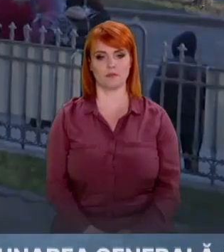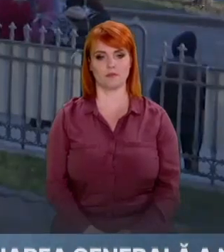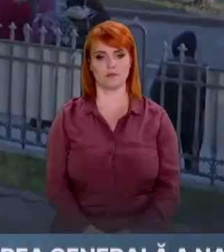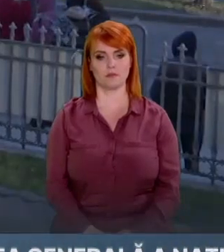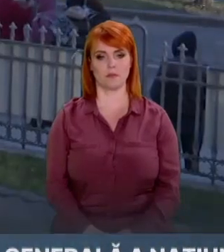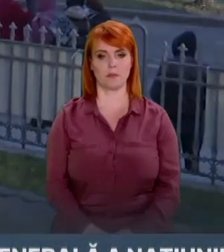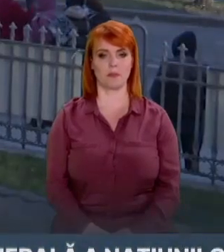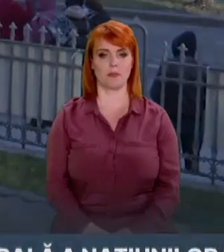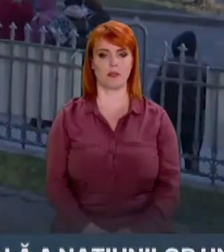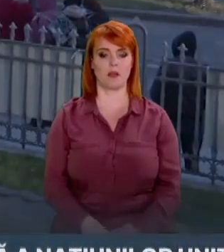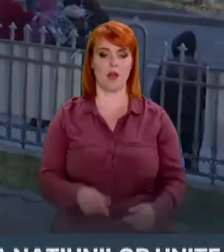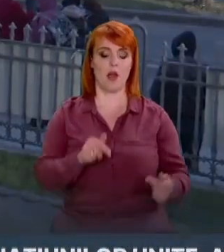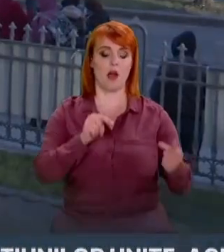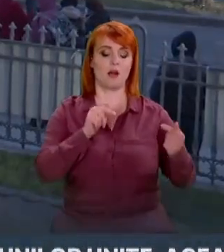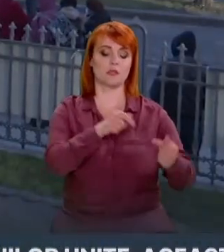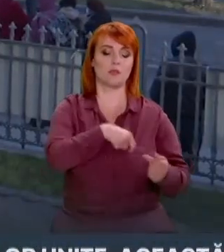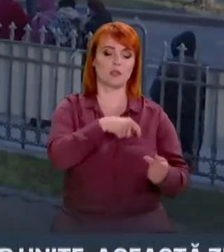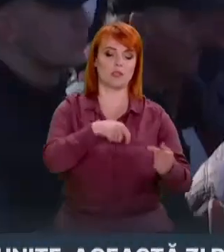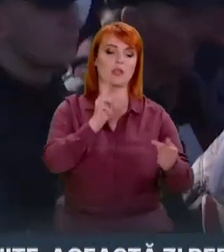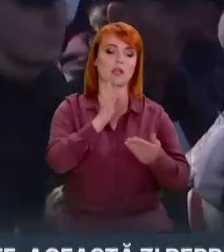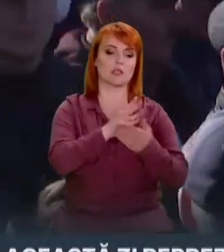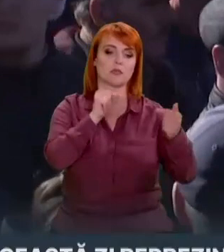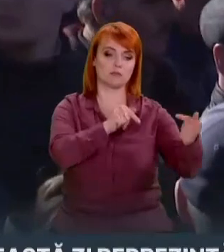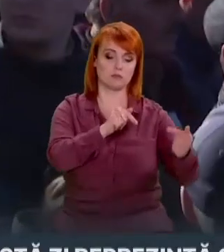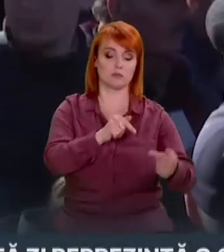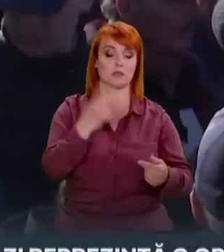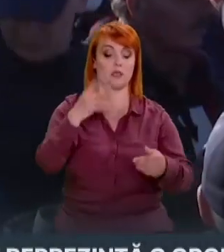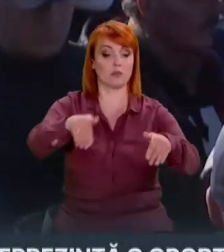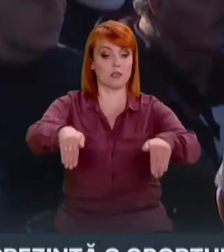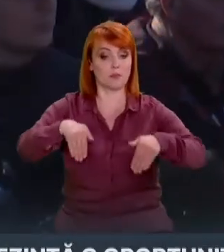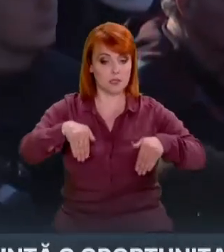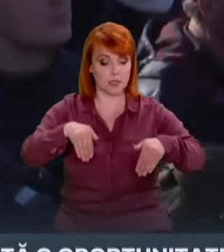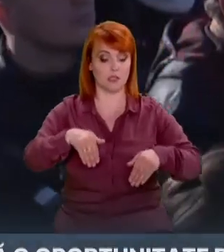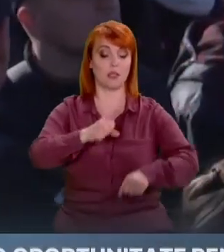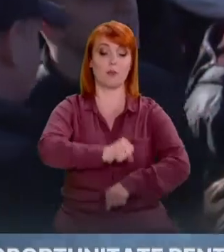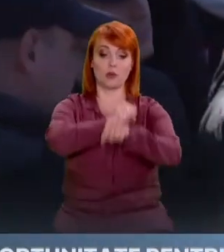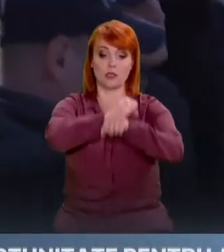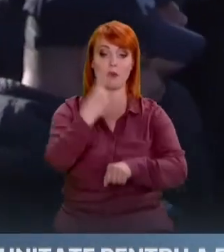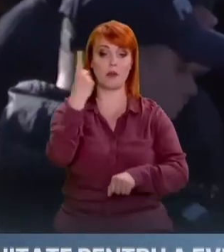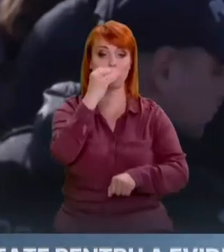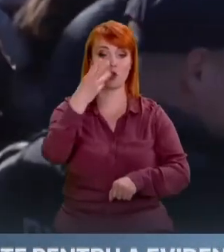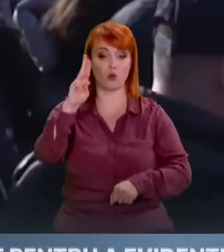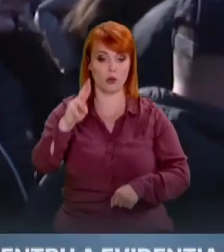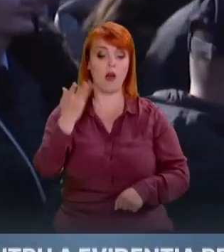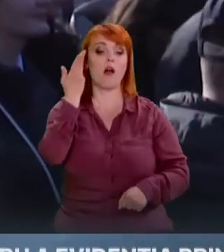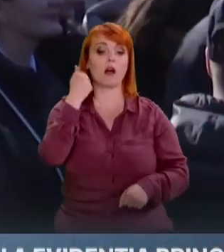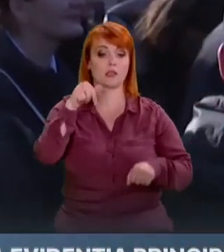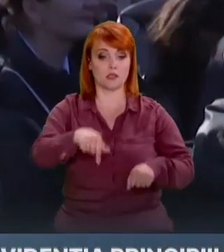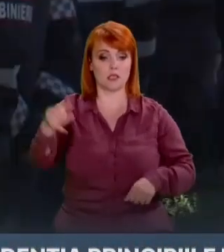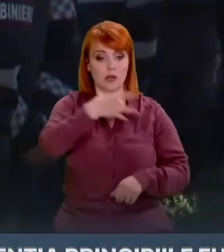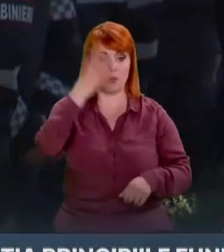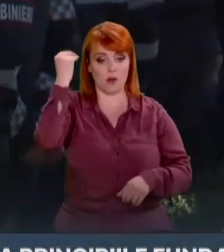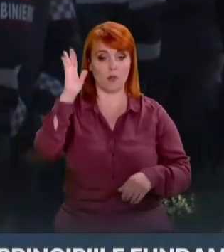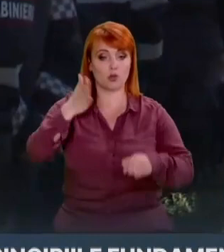Opoziția ar trebui să se abțină de la organizarea manifestațiilor publice în data de 1 iunie, când țara noastră va găzdui summitul Comunității